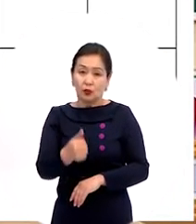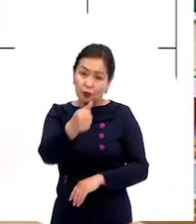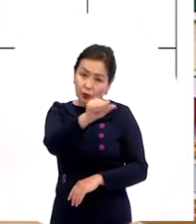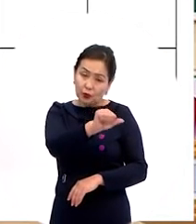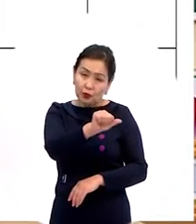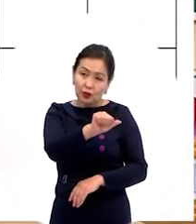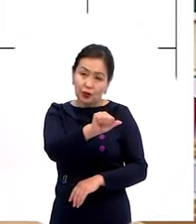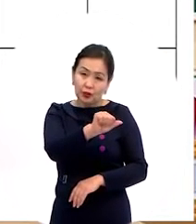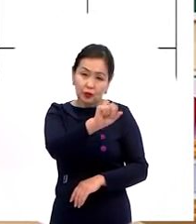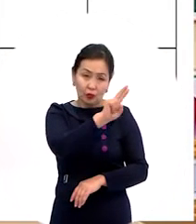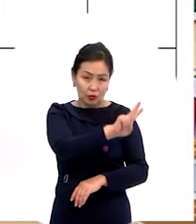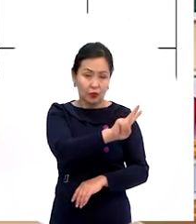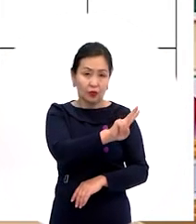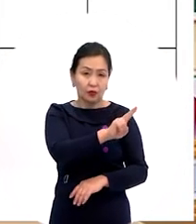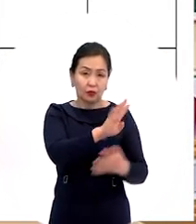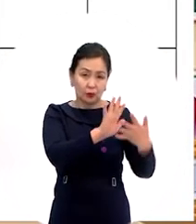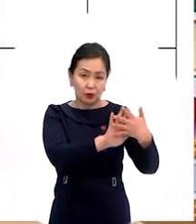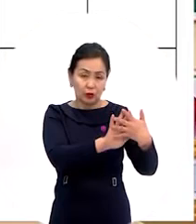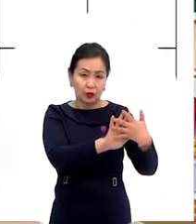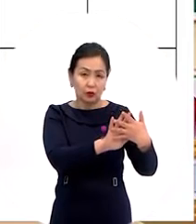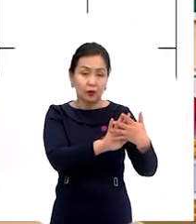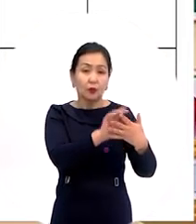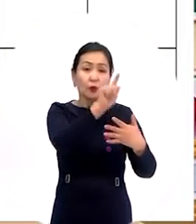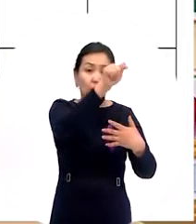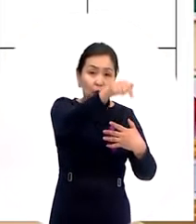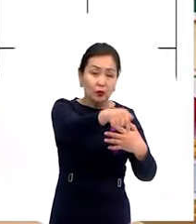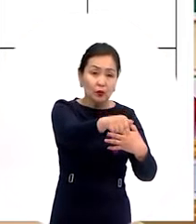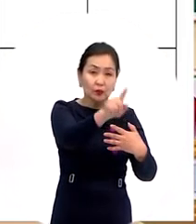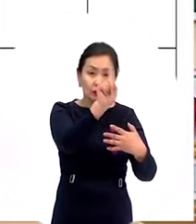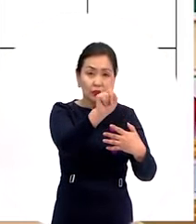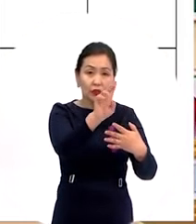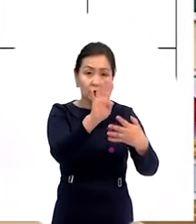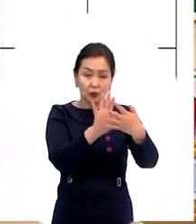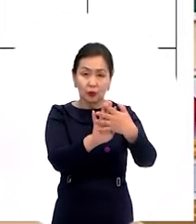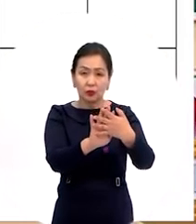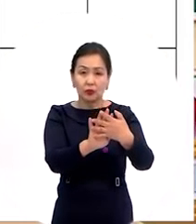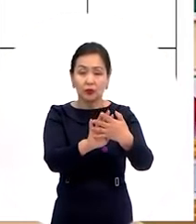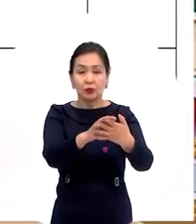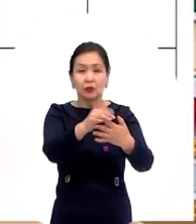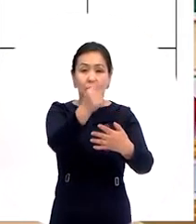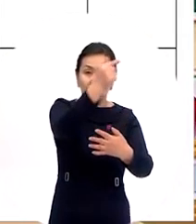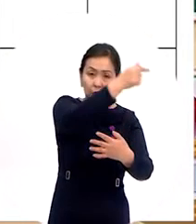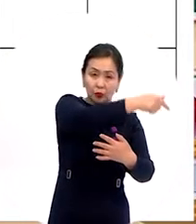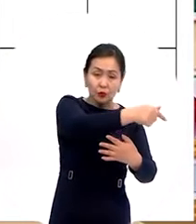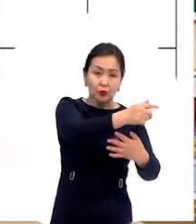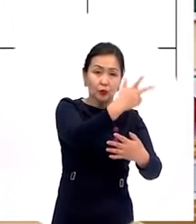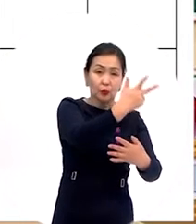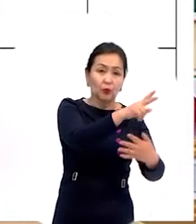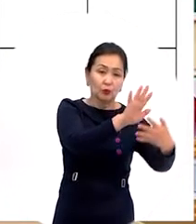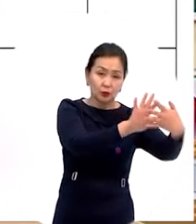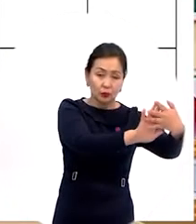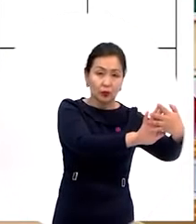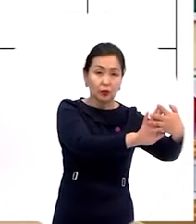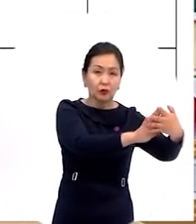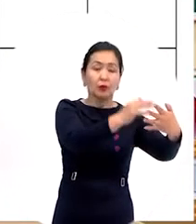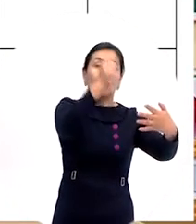Зүүн тиш 2 нүд, урд зүгт 1 нүд, зүүн зүгт 3